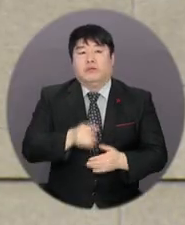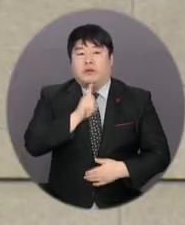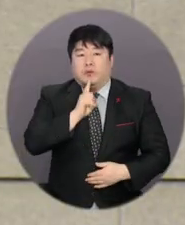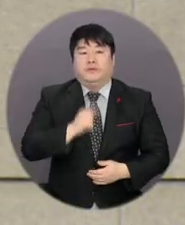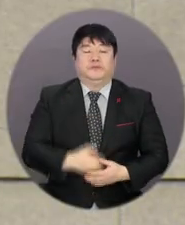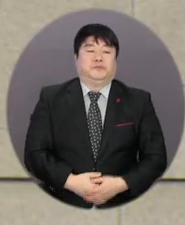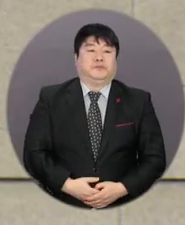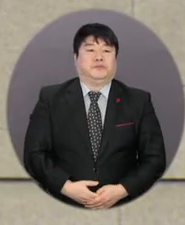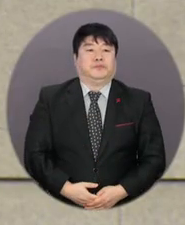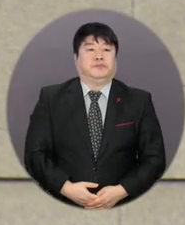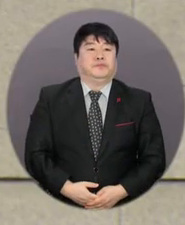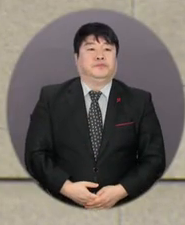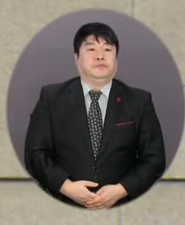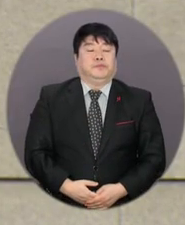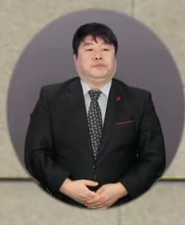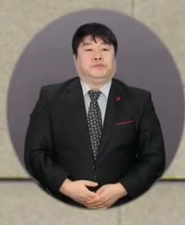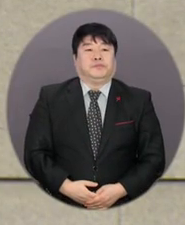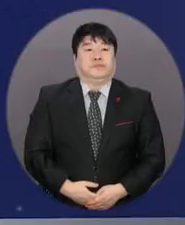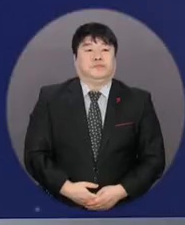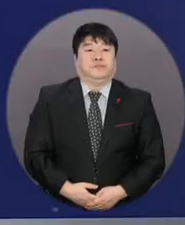판단했습니다.